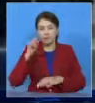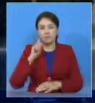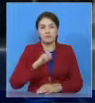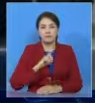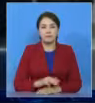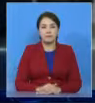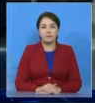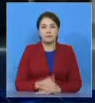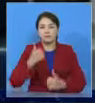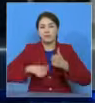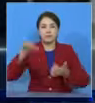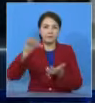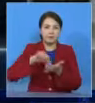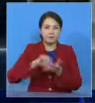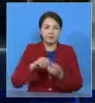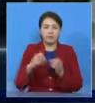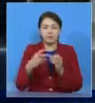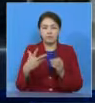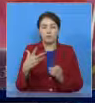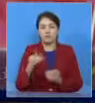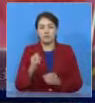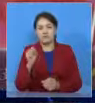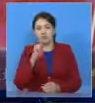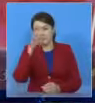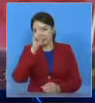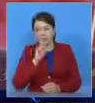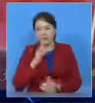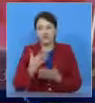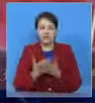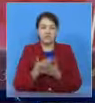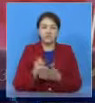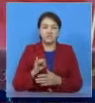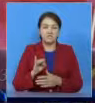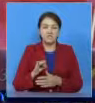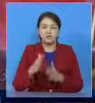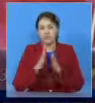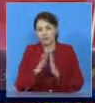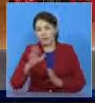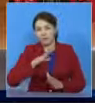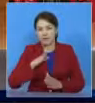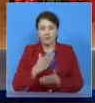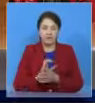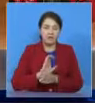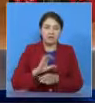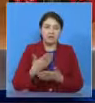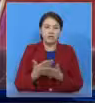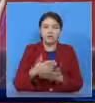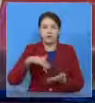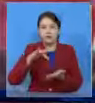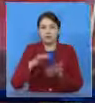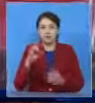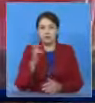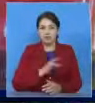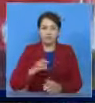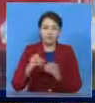болатынбыз. Сайысқа қатысушылар 10-25 тамыз аралығында әлеуметтік желі арқылы өтініш білдірген. Нәтижесінде қала мен